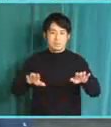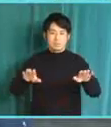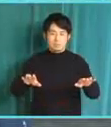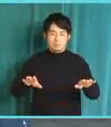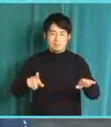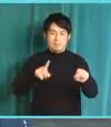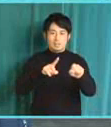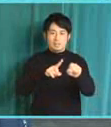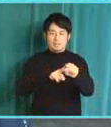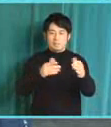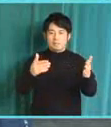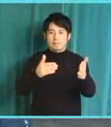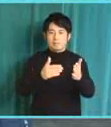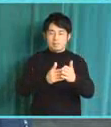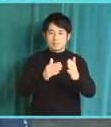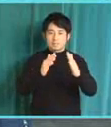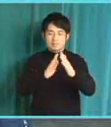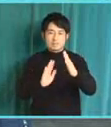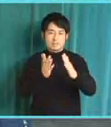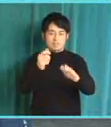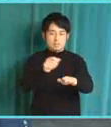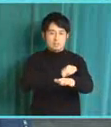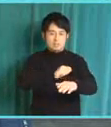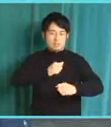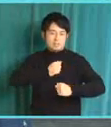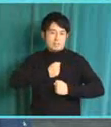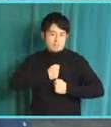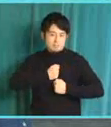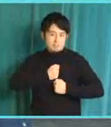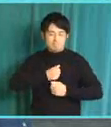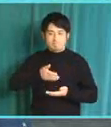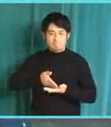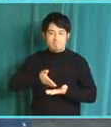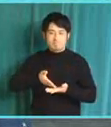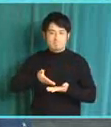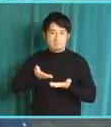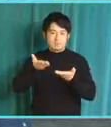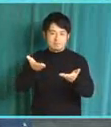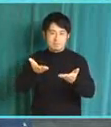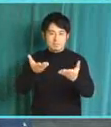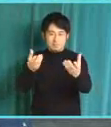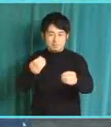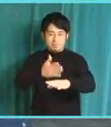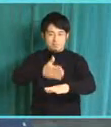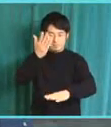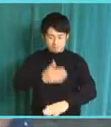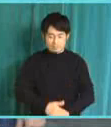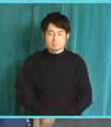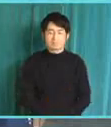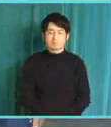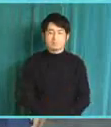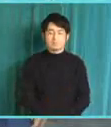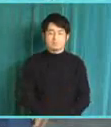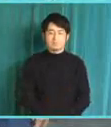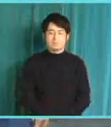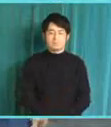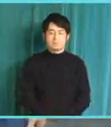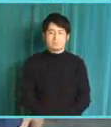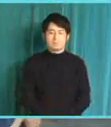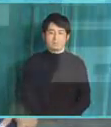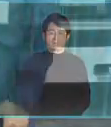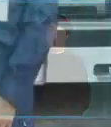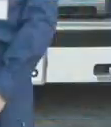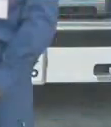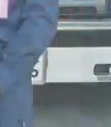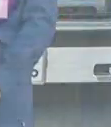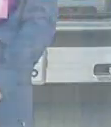は歳末火災特別警戒についてお話をお伺いしました。春日さん、加藤さん、ありがとうございました。 はい、ありがとうございました。